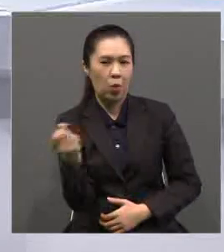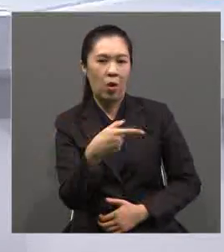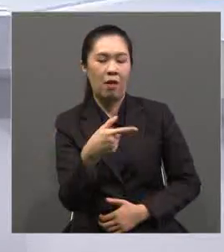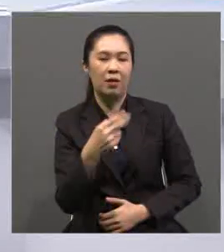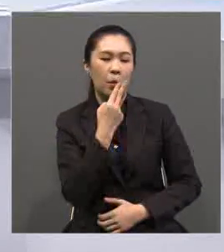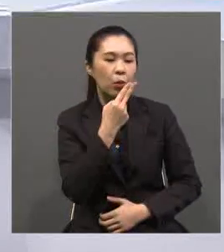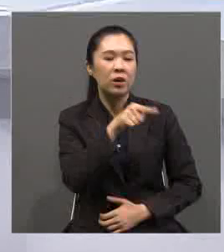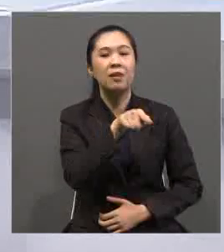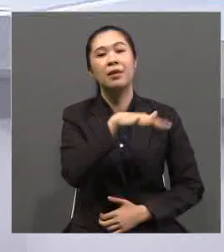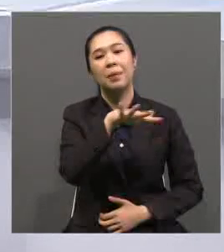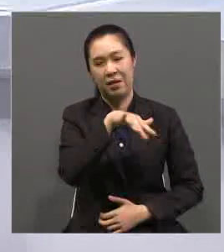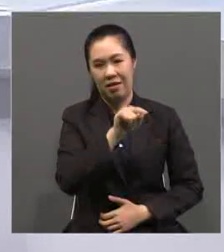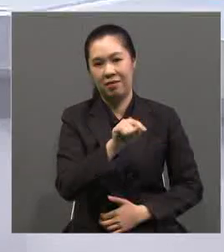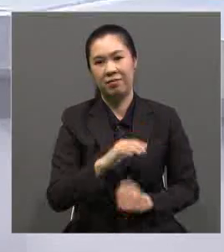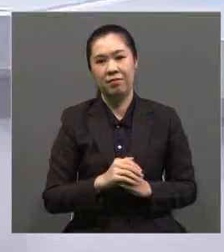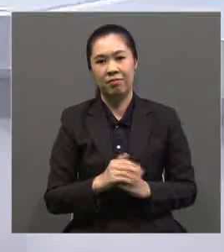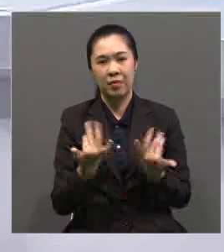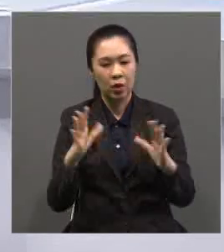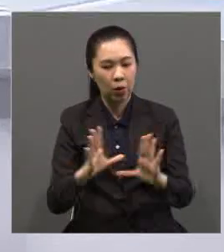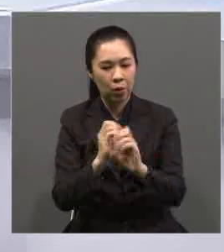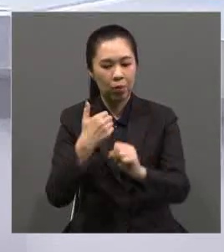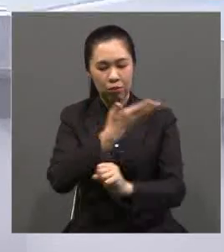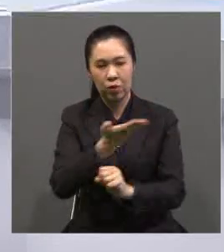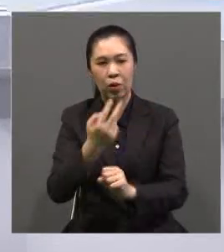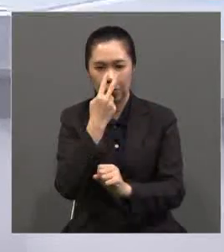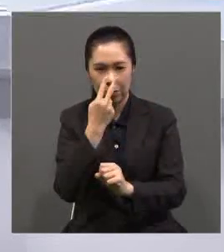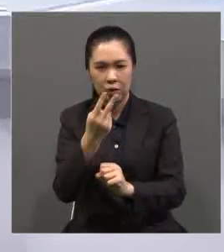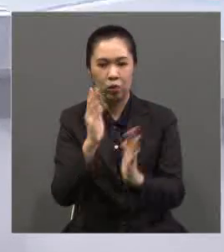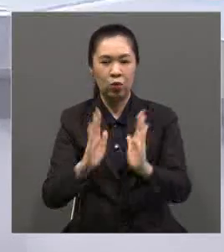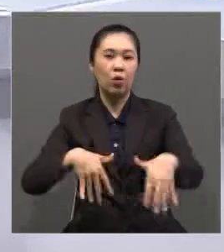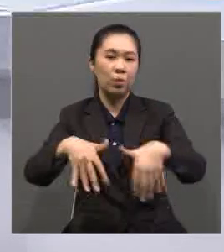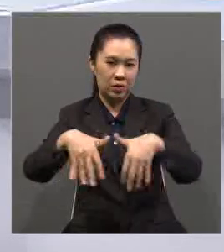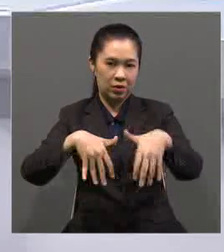ที่สูบเป็นมวลซะอีกสุดท้ายต้องมาดูในเรื่องของสิ่งที่ลงตัวที่สุดสำหรับพี่น้องประชาชนนะครับ